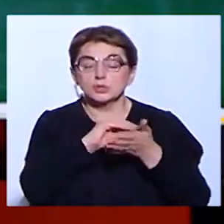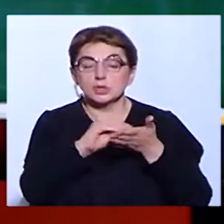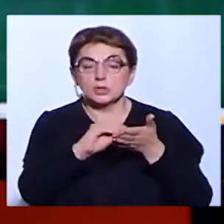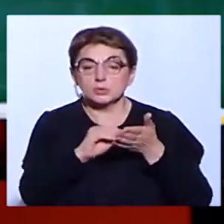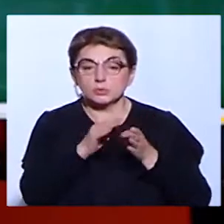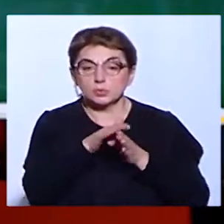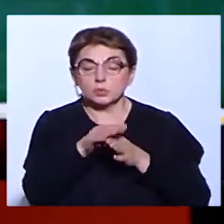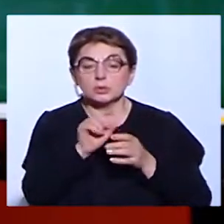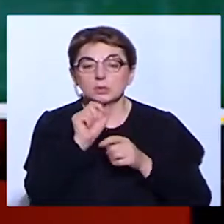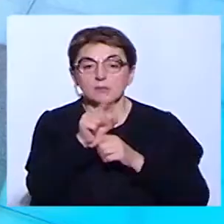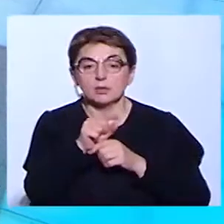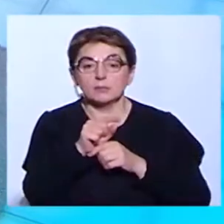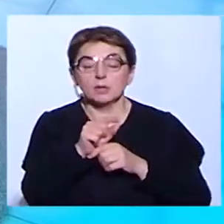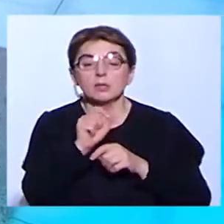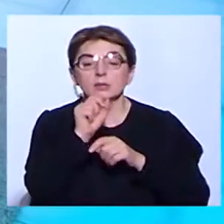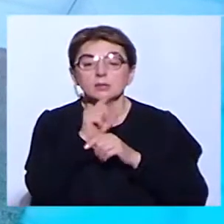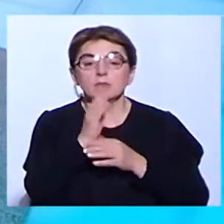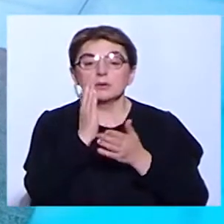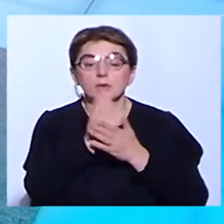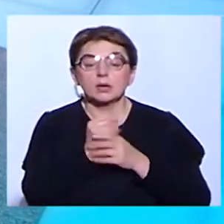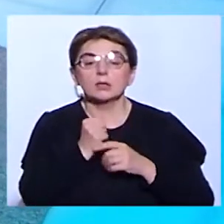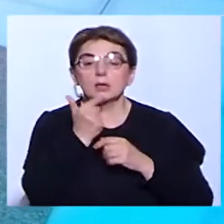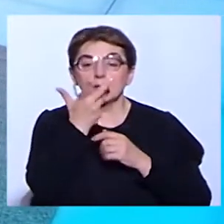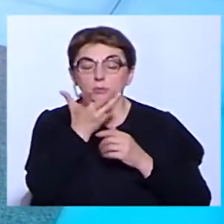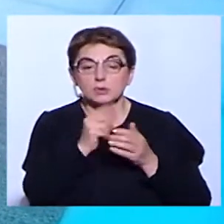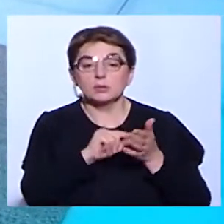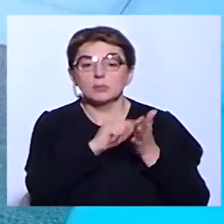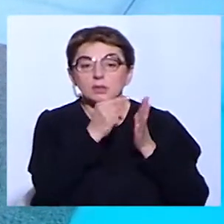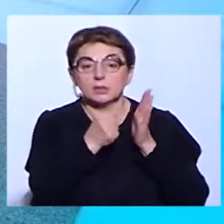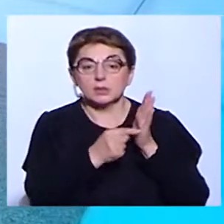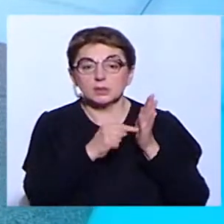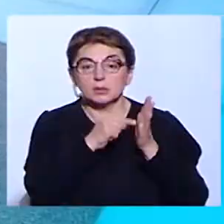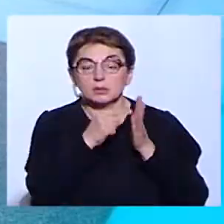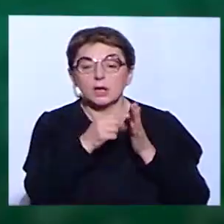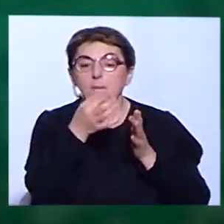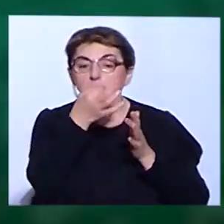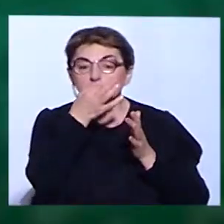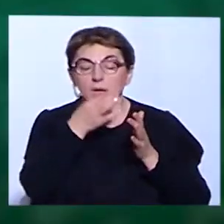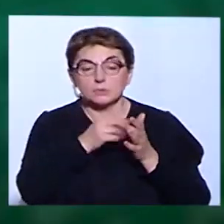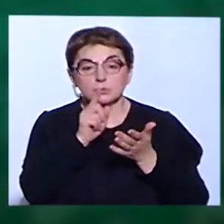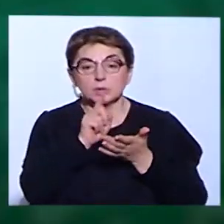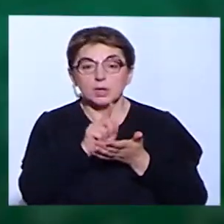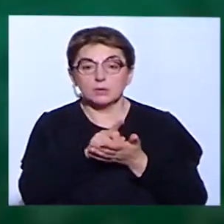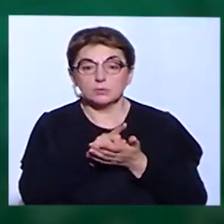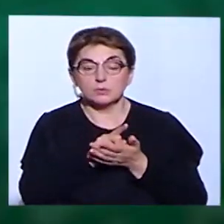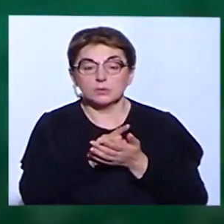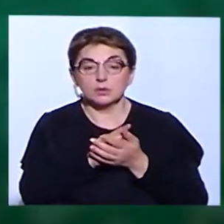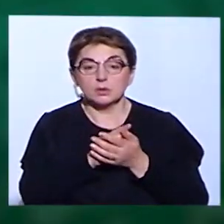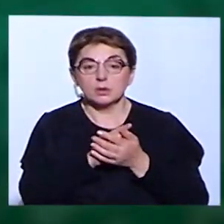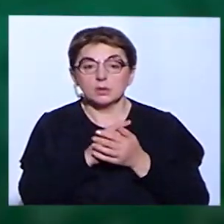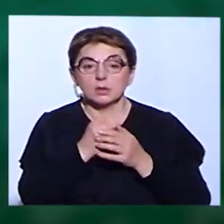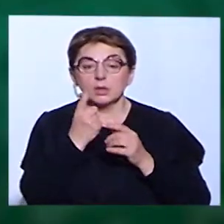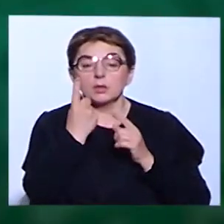დავალება. დავალებად გექნებათ რამდენიმე კითხვა, რომელსაც თქვენ გასცემთ პასუხს. ერთ-ერთი კითხვა